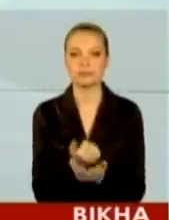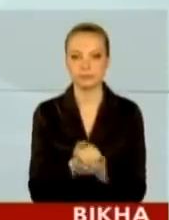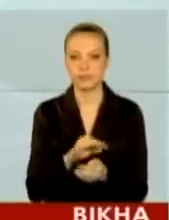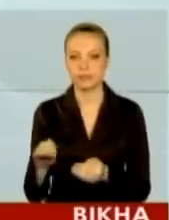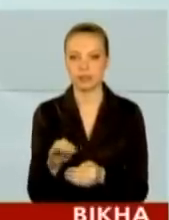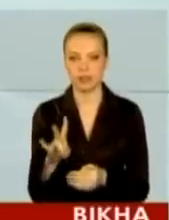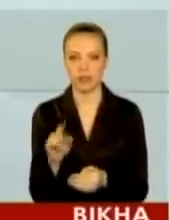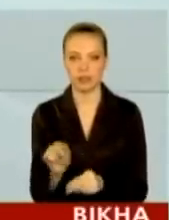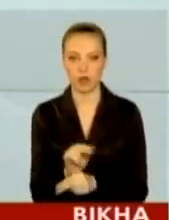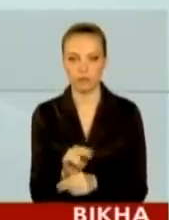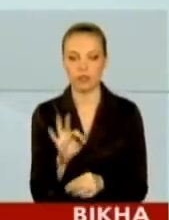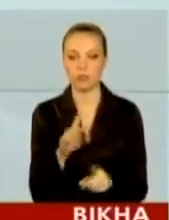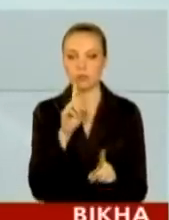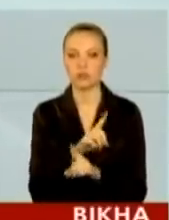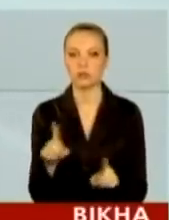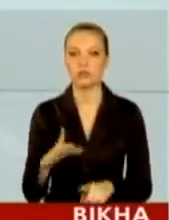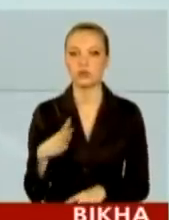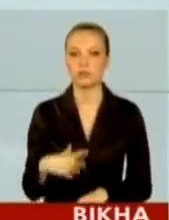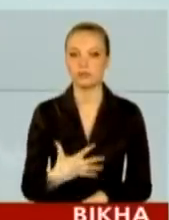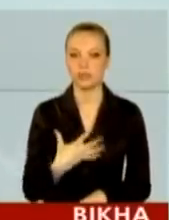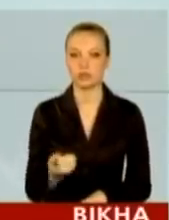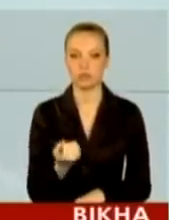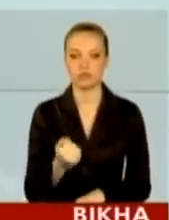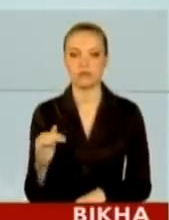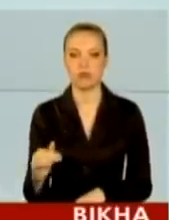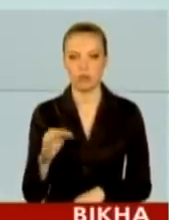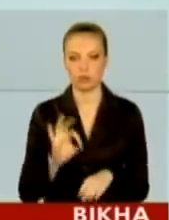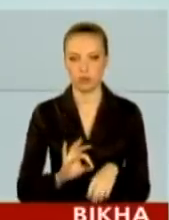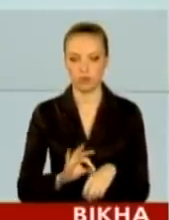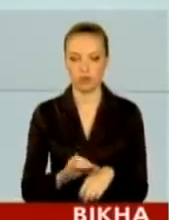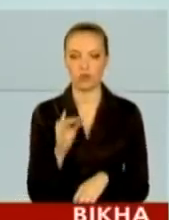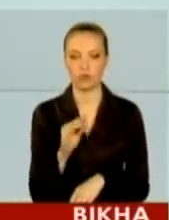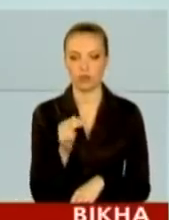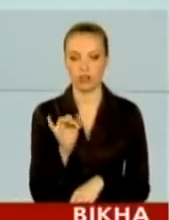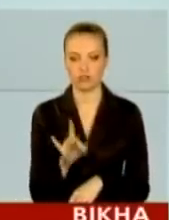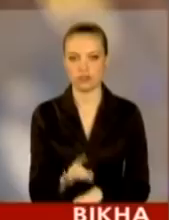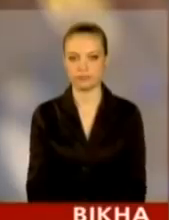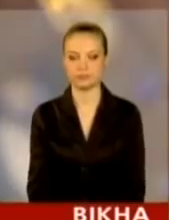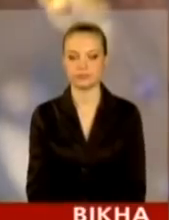на лікування. Про неймовірну витримку і мужність маленького хворого – Юлія Янчар.